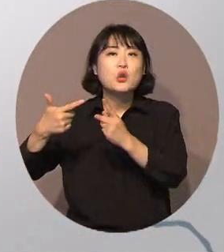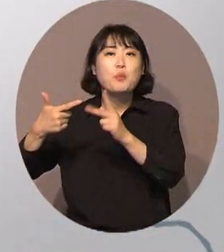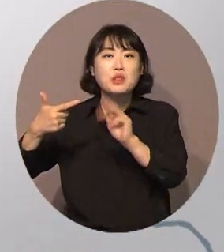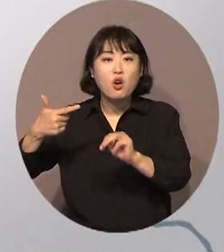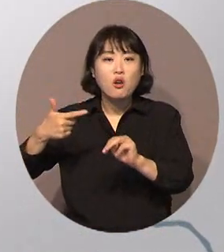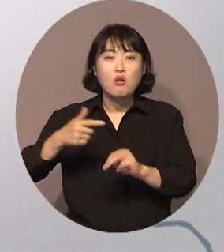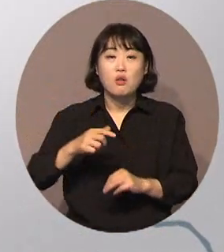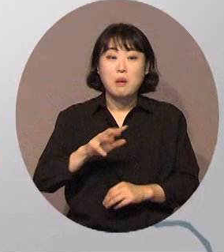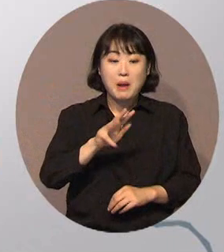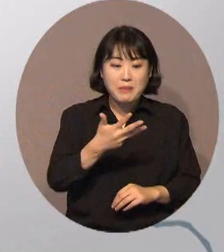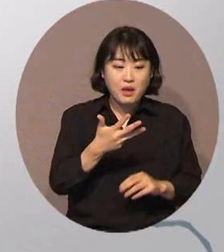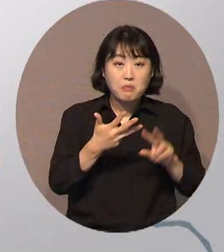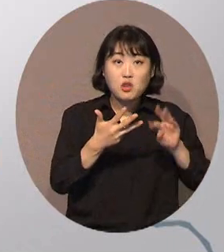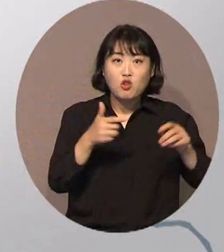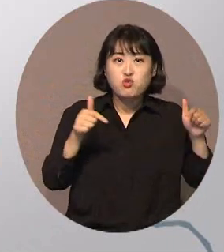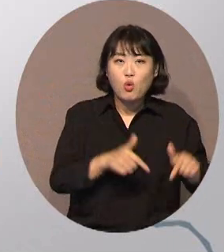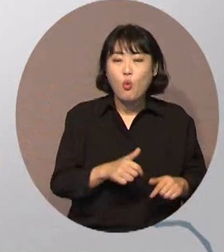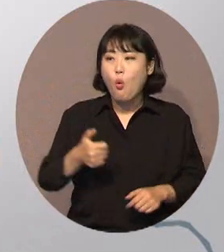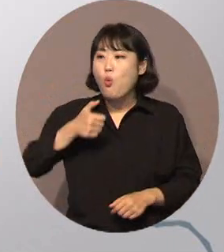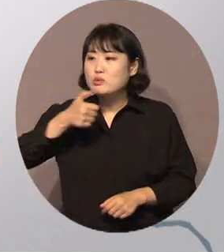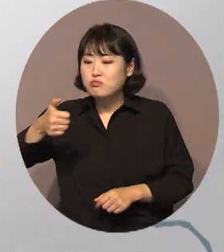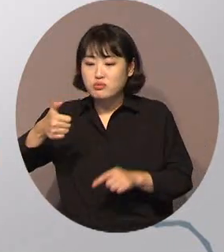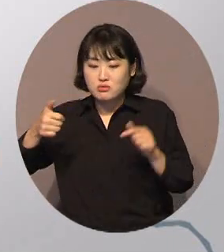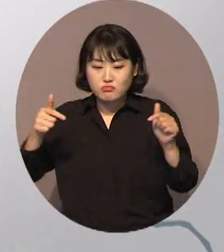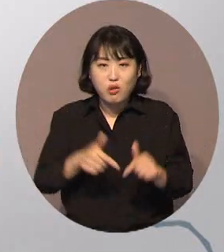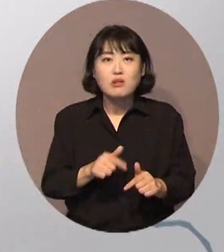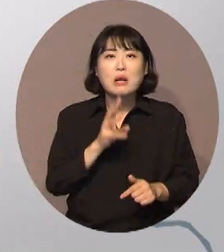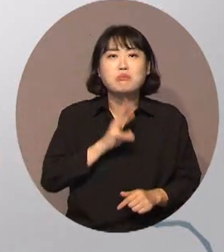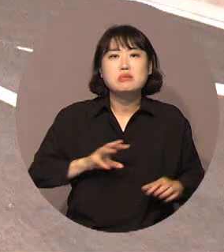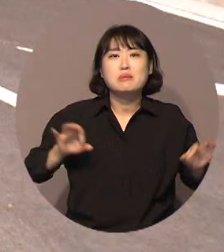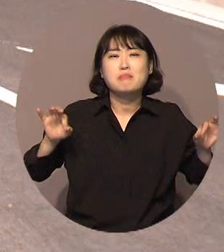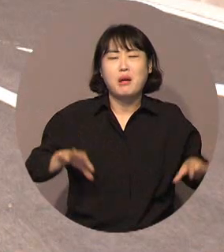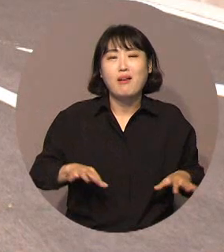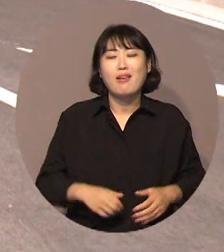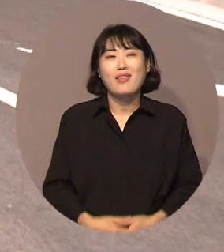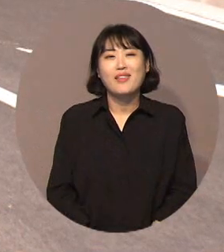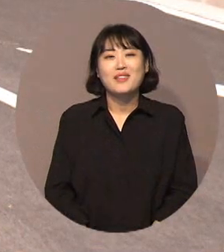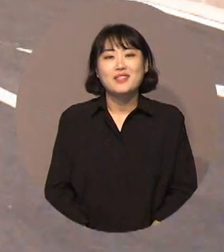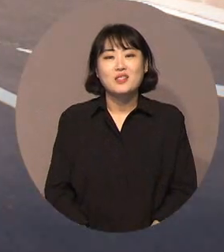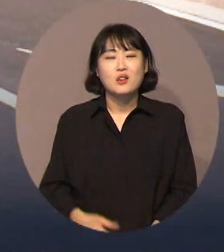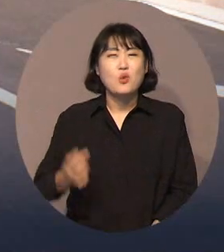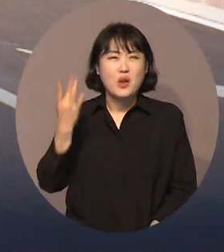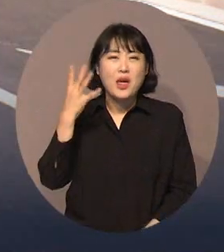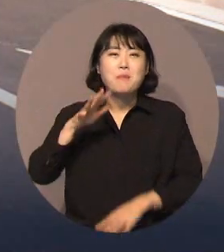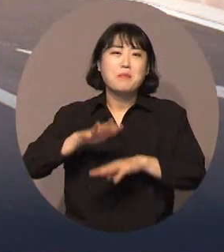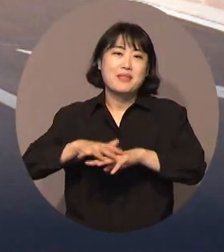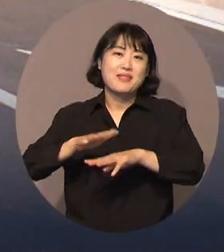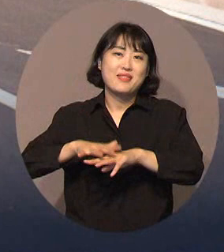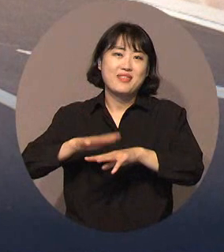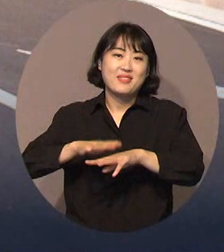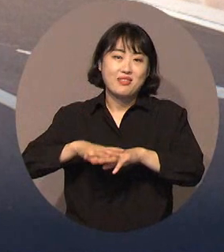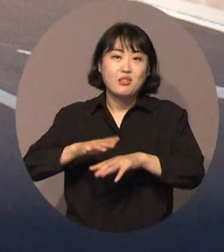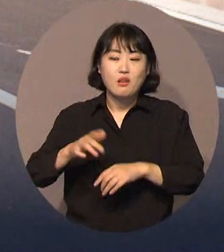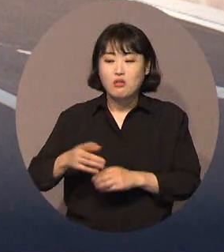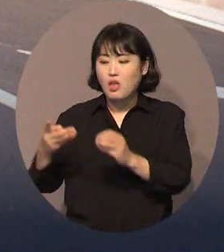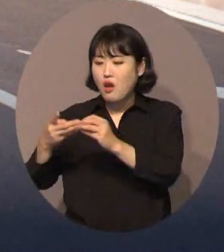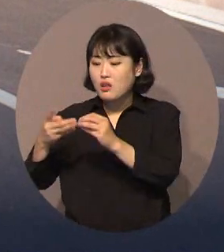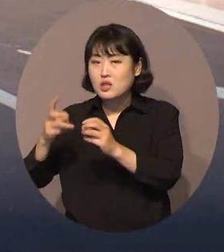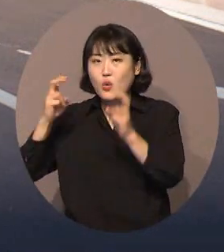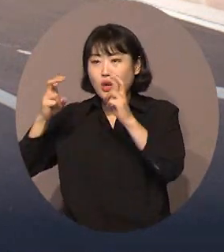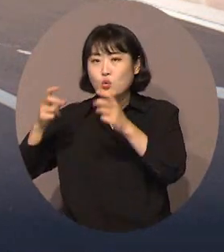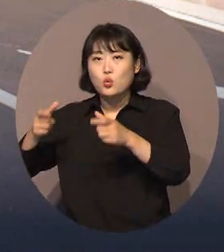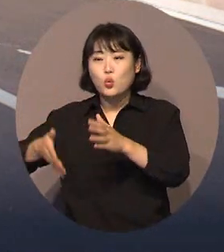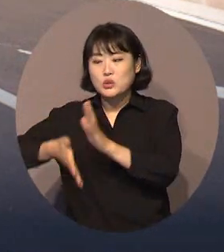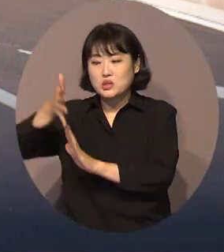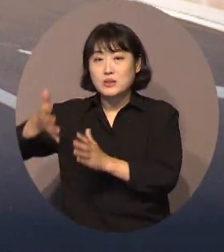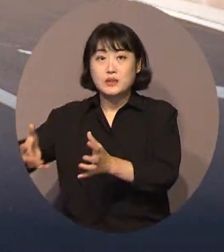이동 시간은 50분에서 3분으로 크게 줄었습니다 기존에는 농경지로 돼 있었는데 태안은 태안 기업도시가